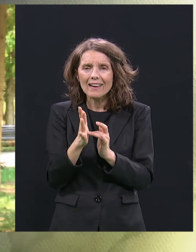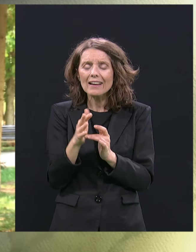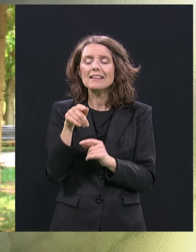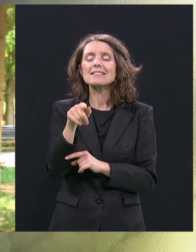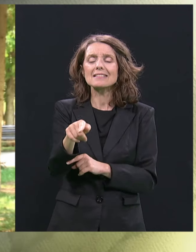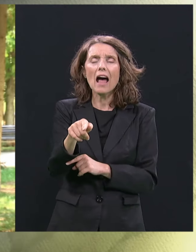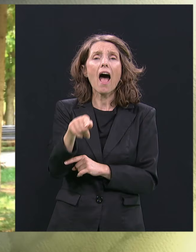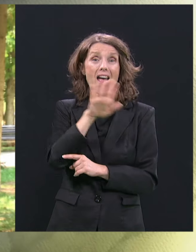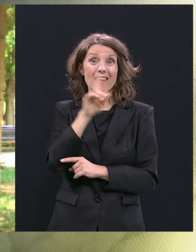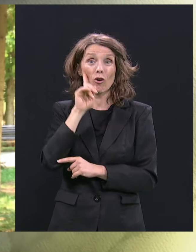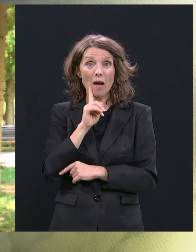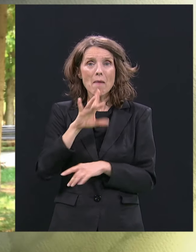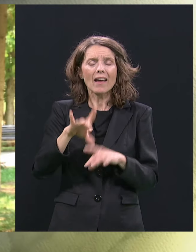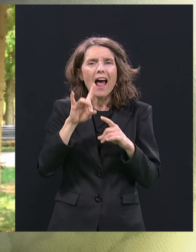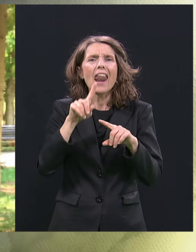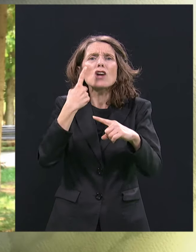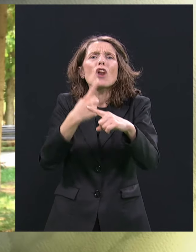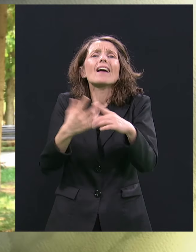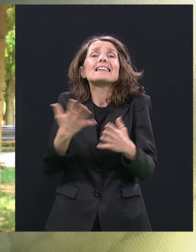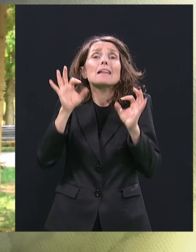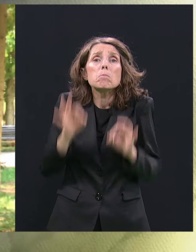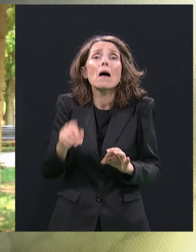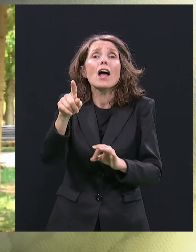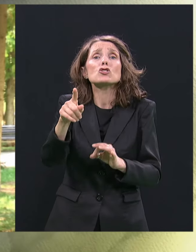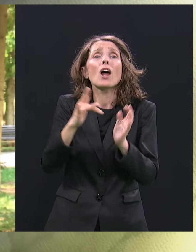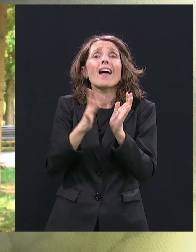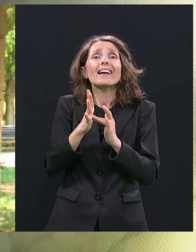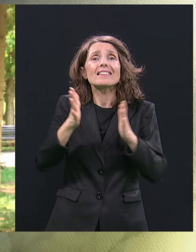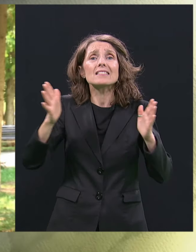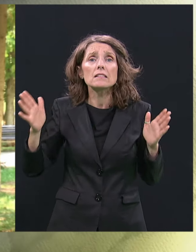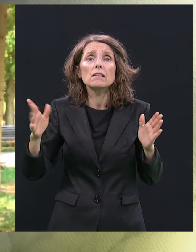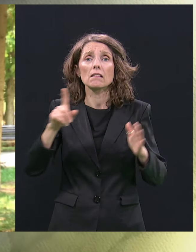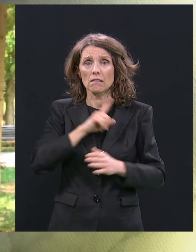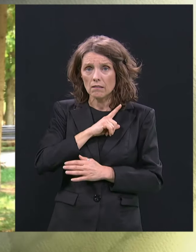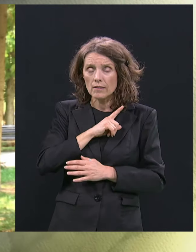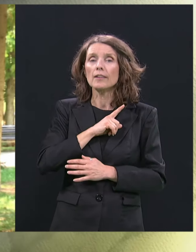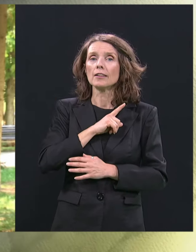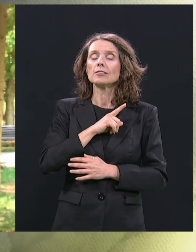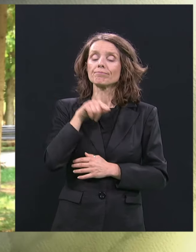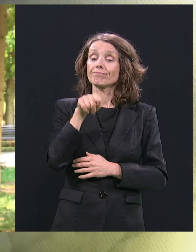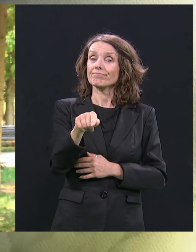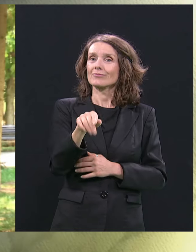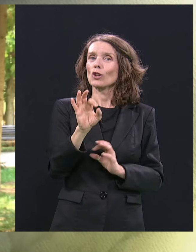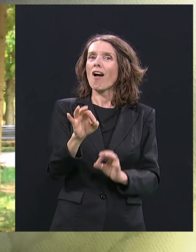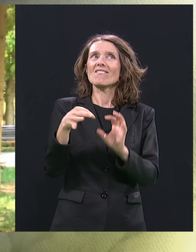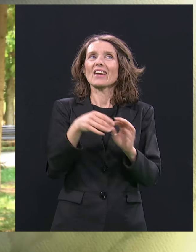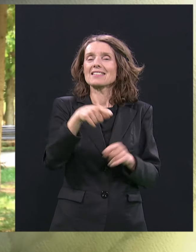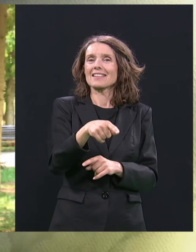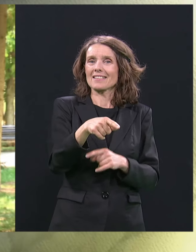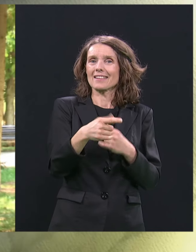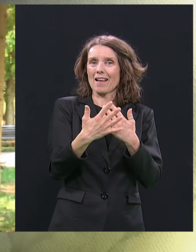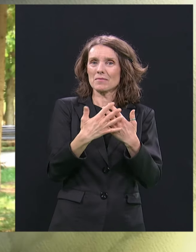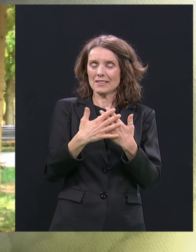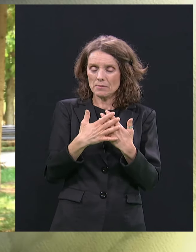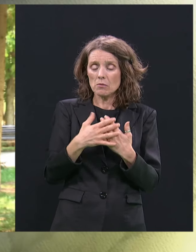ovde na taj način možemo napraviti neku vezu antičkog Sirmijuma sa časnim krstom. Interesantno je